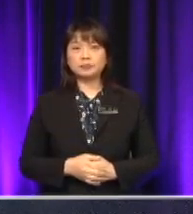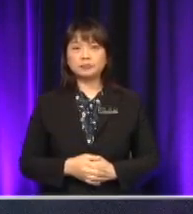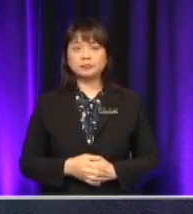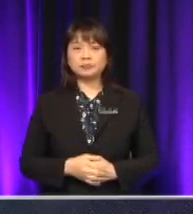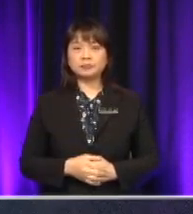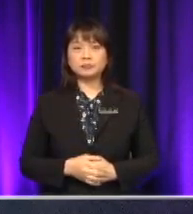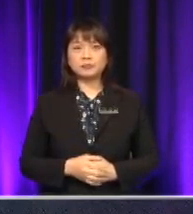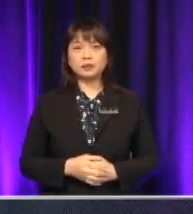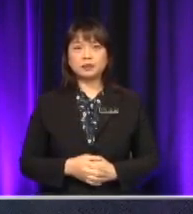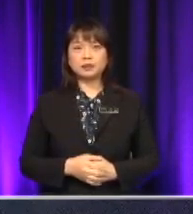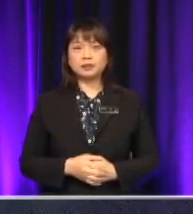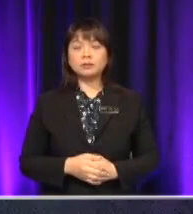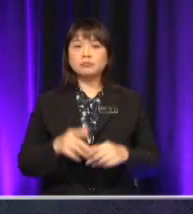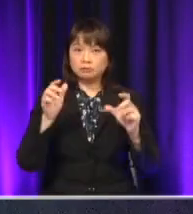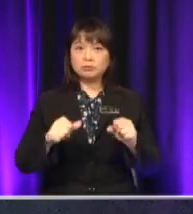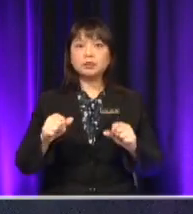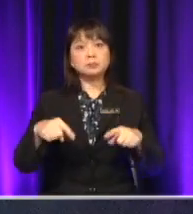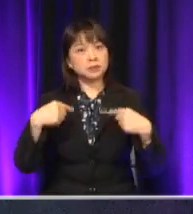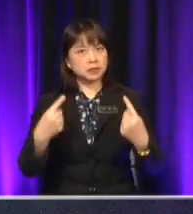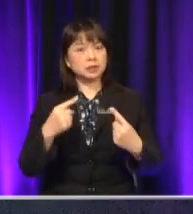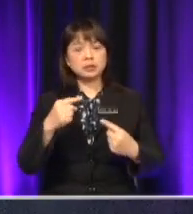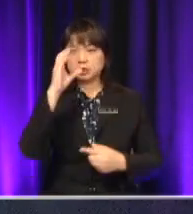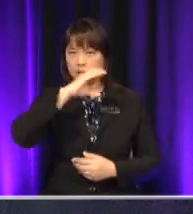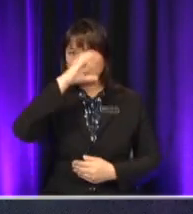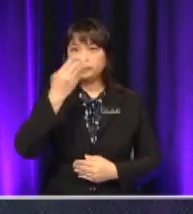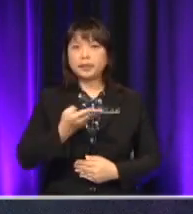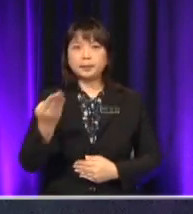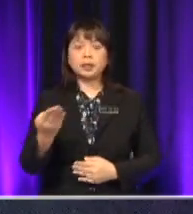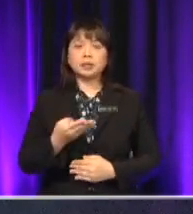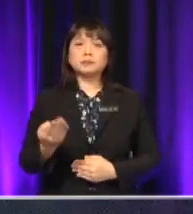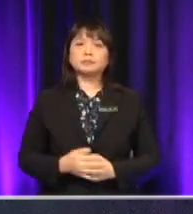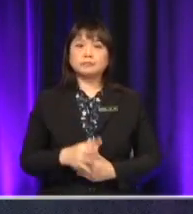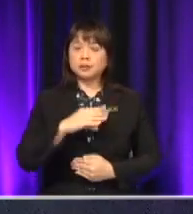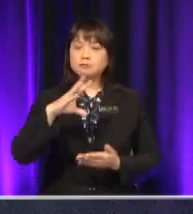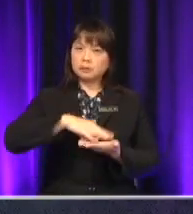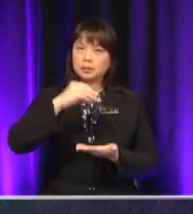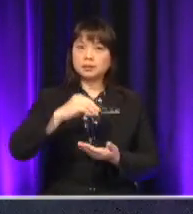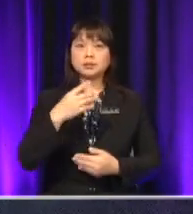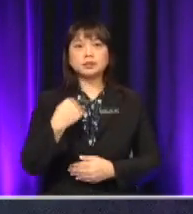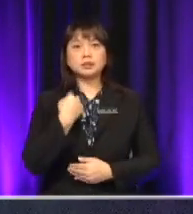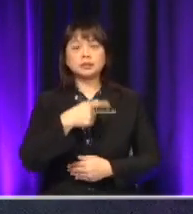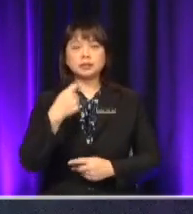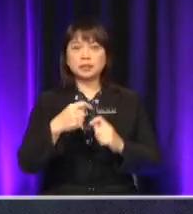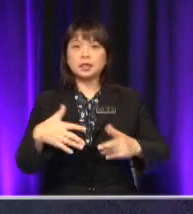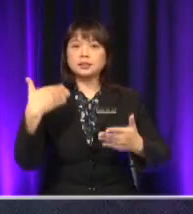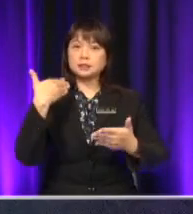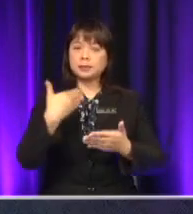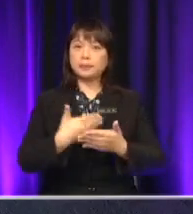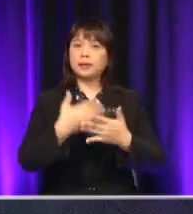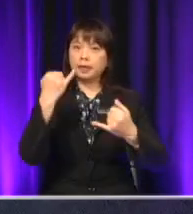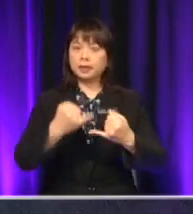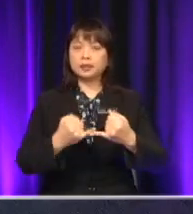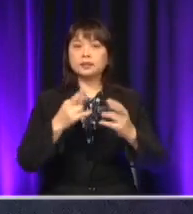pergi ke pautan tu, kita belajar dengan lebih lanjut, ya, itu penting. Dan dengan ini kita sudah pun sampai ke penghujung rancangan kita. Tentu